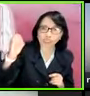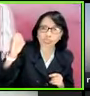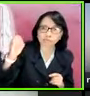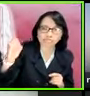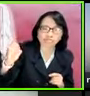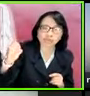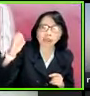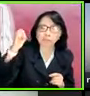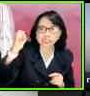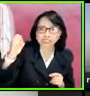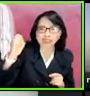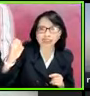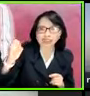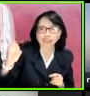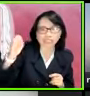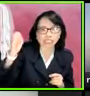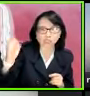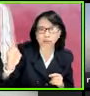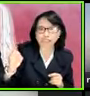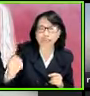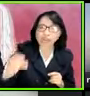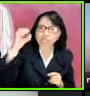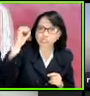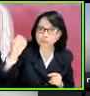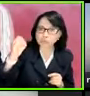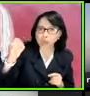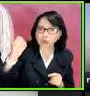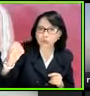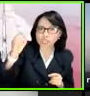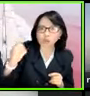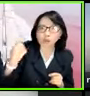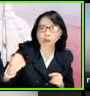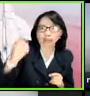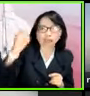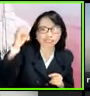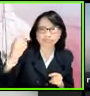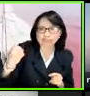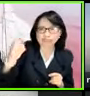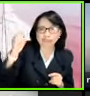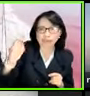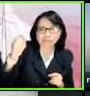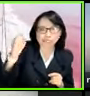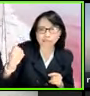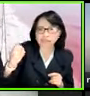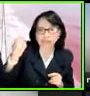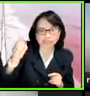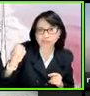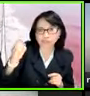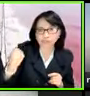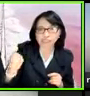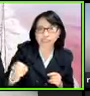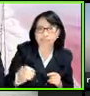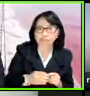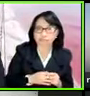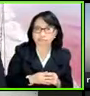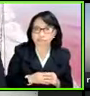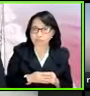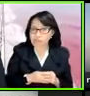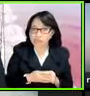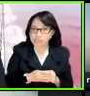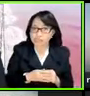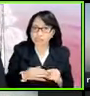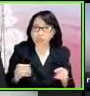Yahudi tidak bisa menjahati kehidupannya Rasul Paulus tahu bahwa Kaisar tidak bisa mengeksekusinya